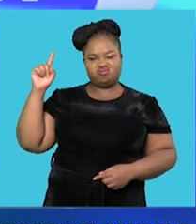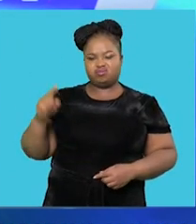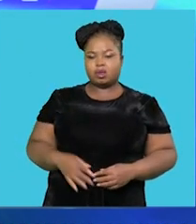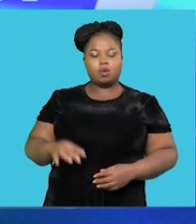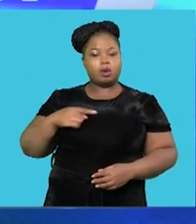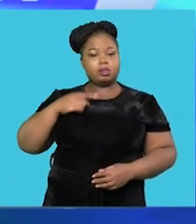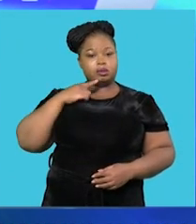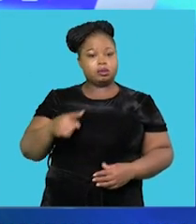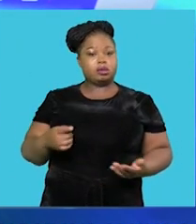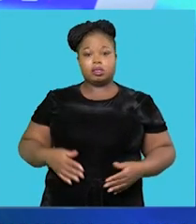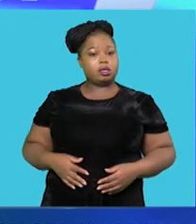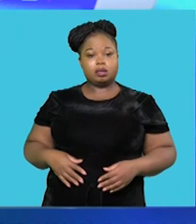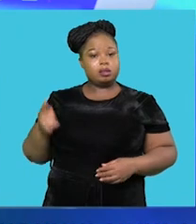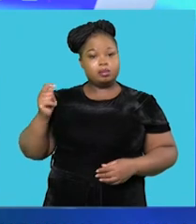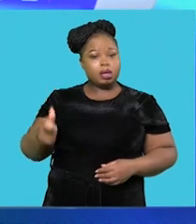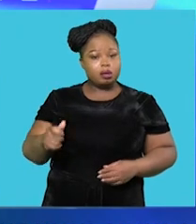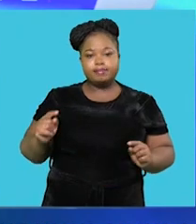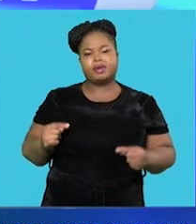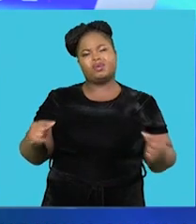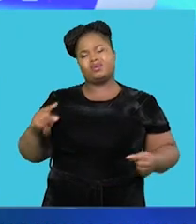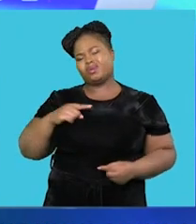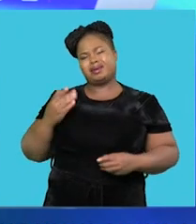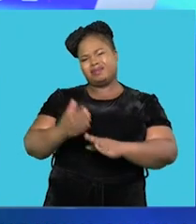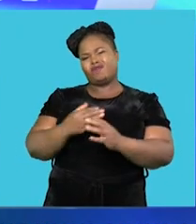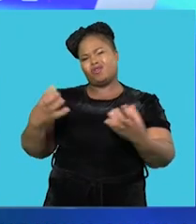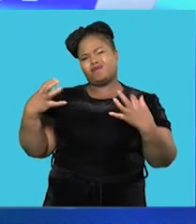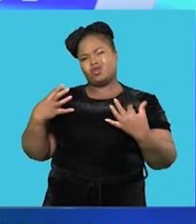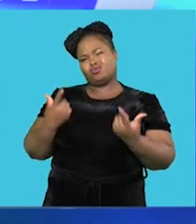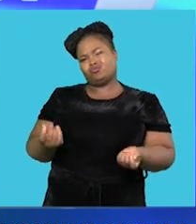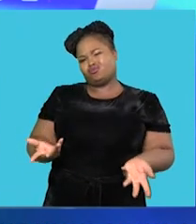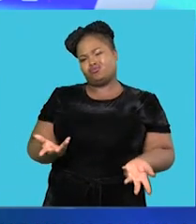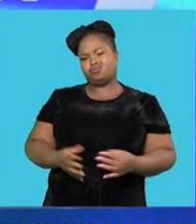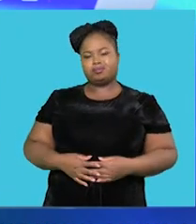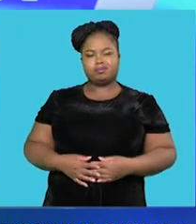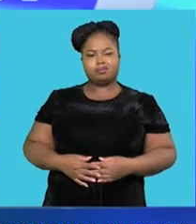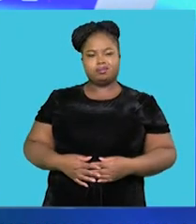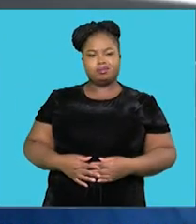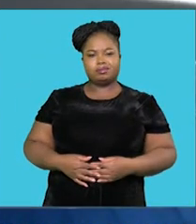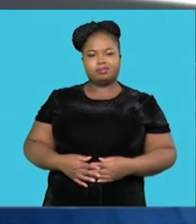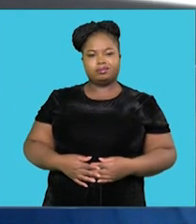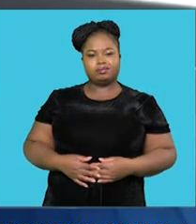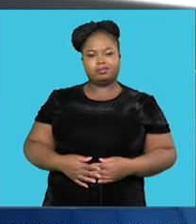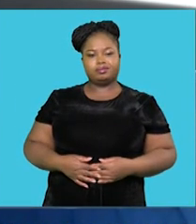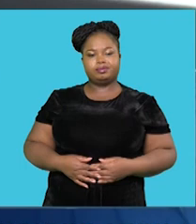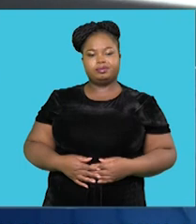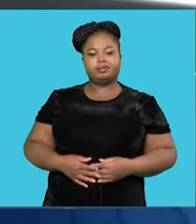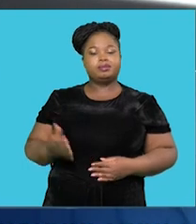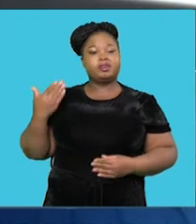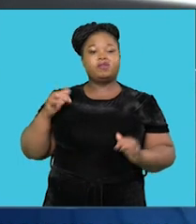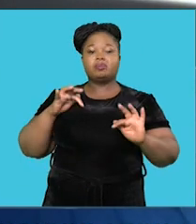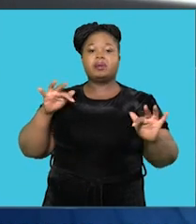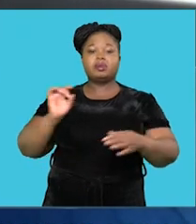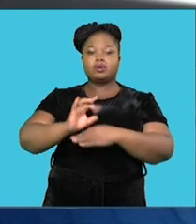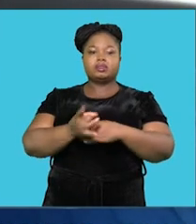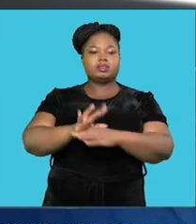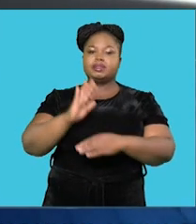besitsho besithi abanokuqhubeka babhatala into abafakwa kuyo ngentloko kwasekuqaleni. There was no proper consultation before